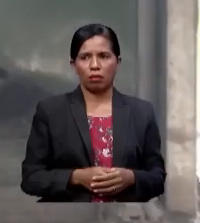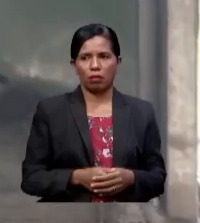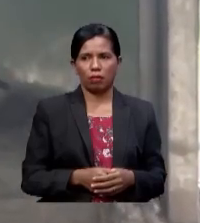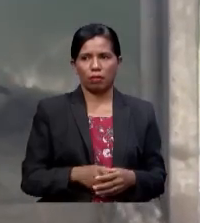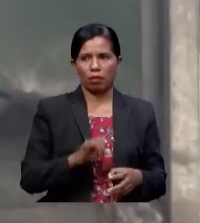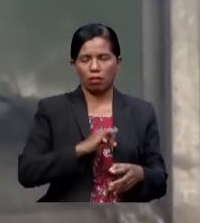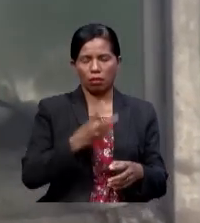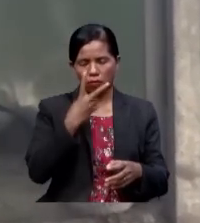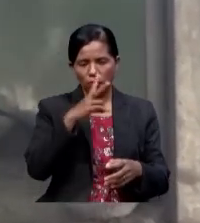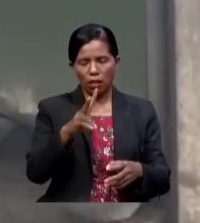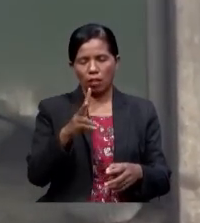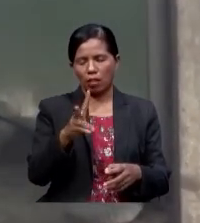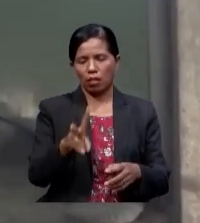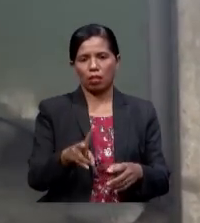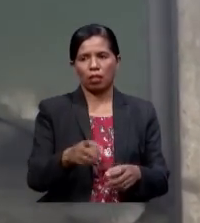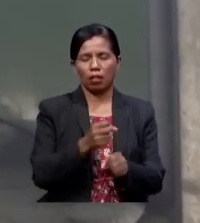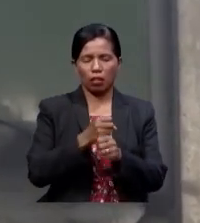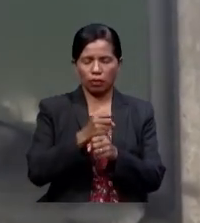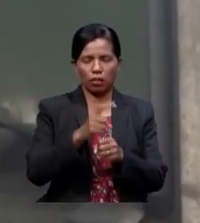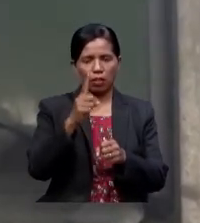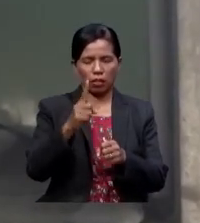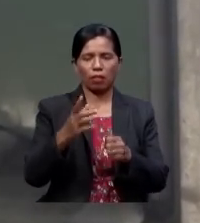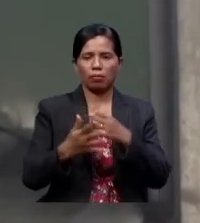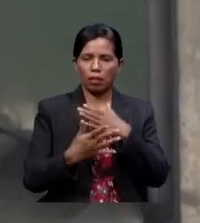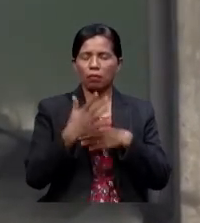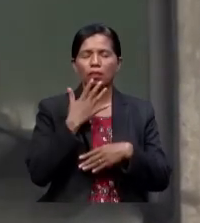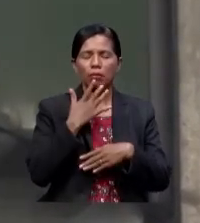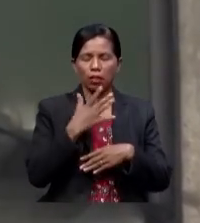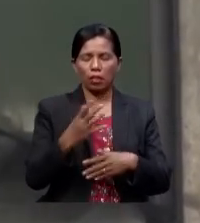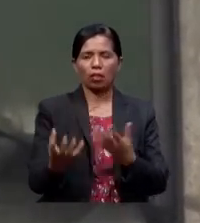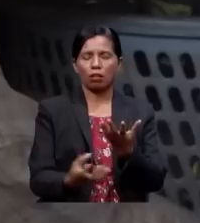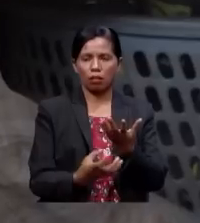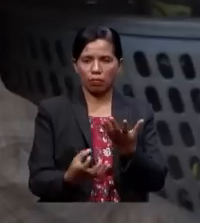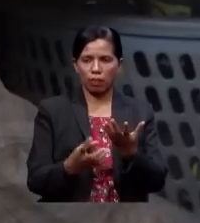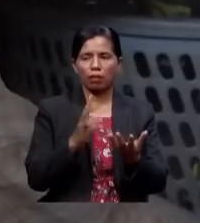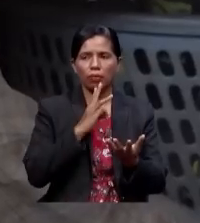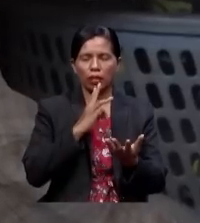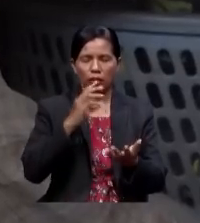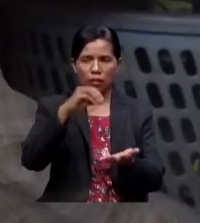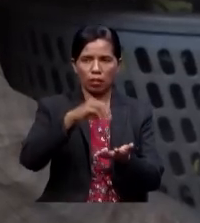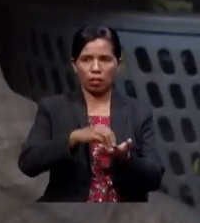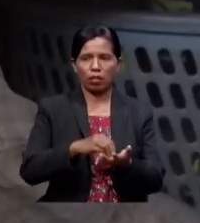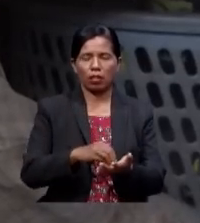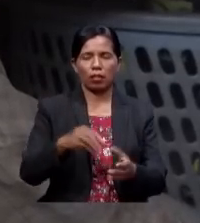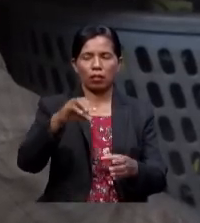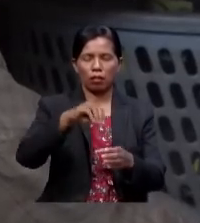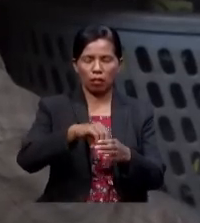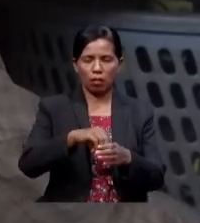ahimatan. Kafe ida masih dari iha. Anu nabe nakalitia tau buli. Tau kofo